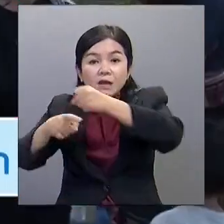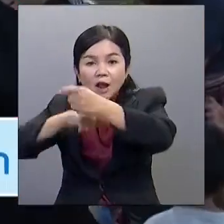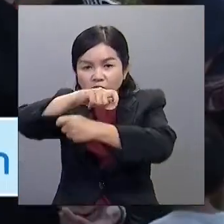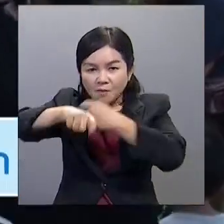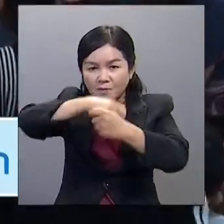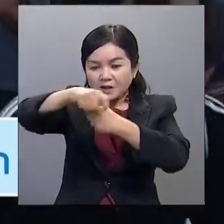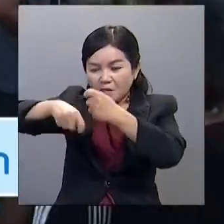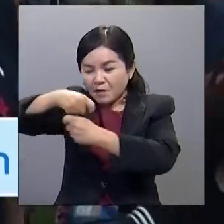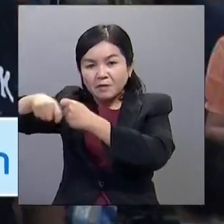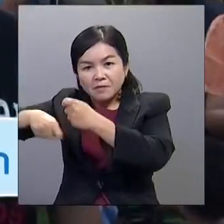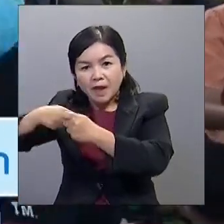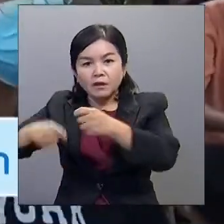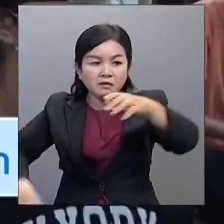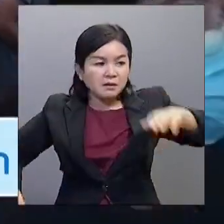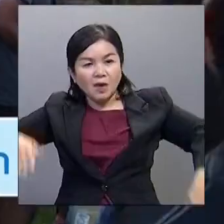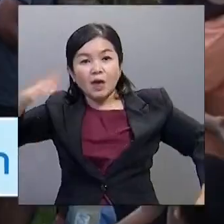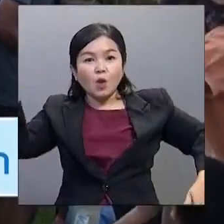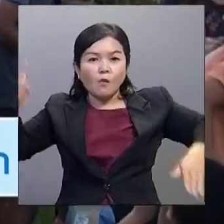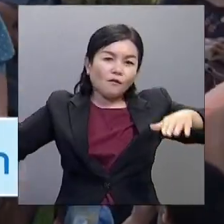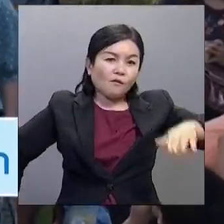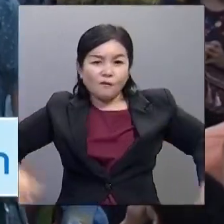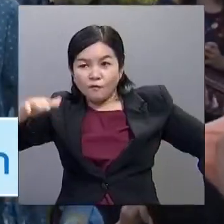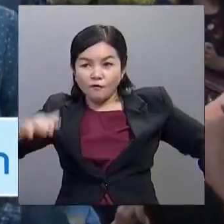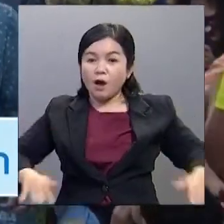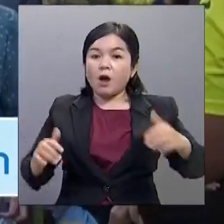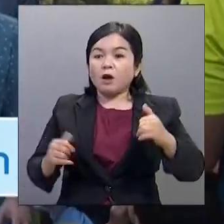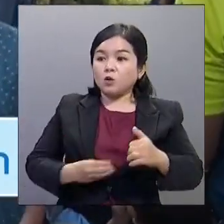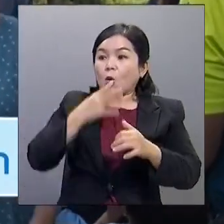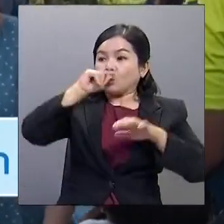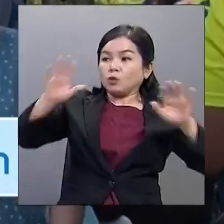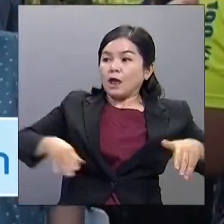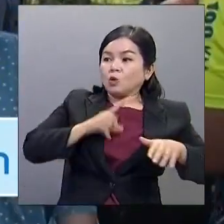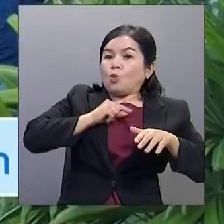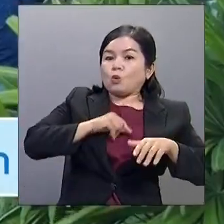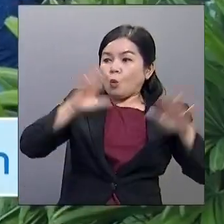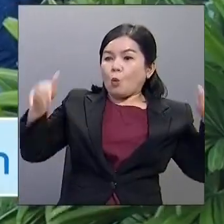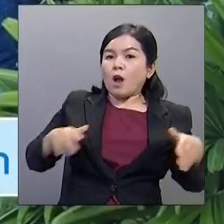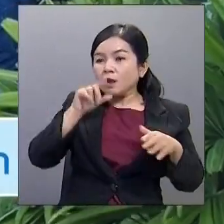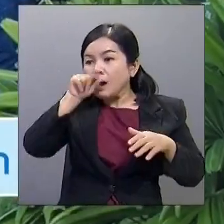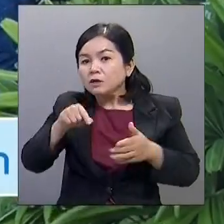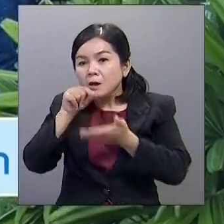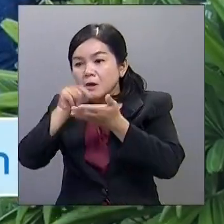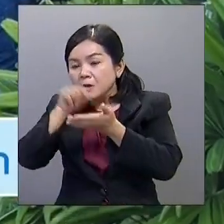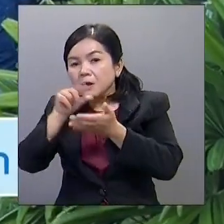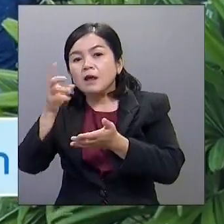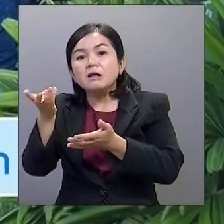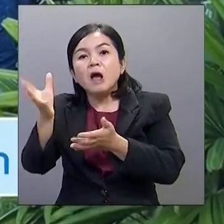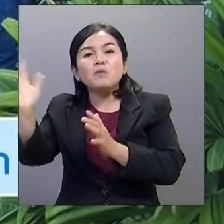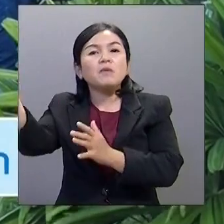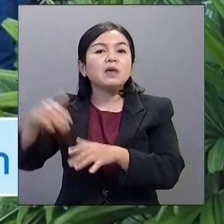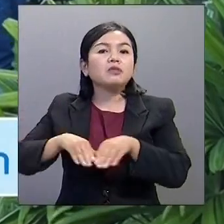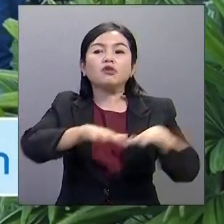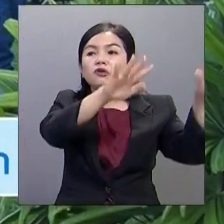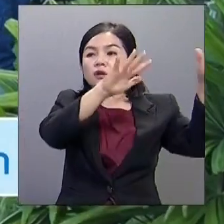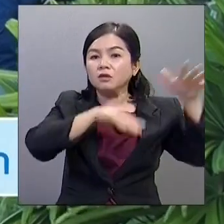ที่แขนทั้งสองข้างนั้นขยับได้เมื่อโดนลมพัดทำให้นกกานั้นมันตกใจกลัวไม่กล้าเข้าใกล้ครับหุ่นไล่กาจึงเป็นภูมิปัญญาที่เด่นชัดในการอารัก